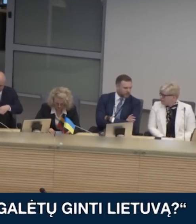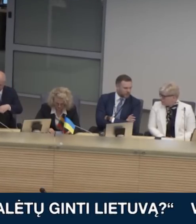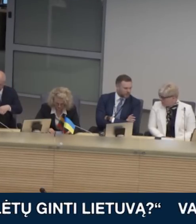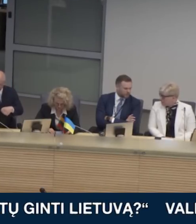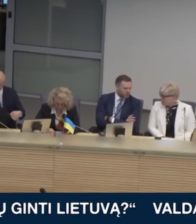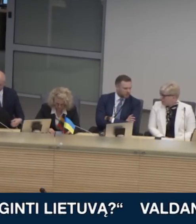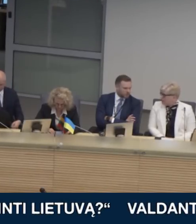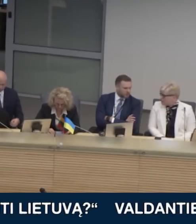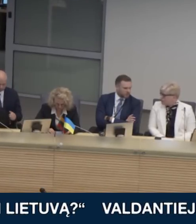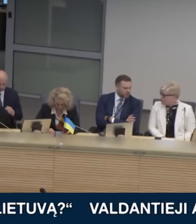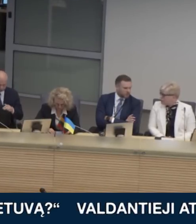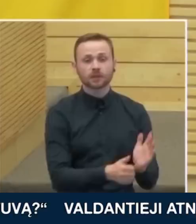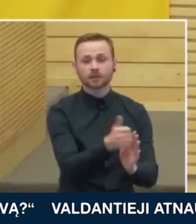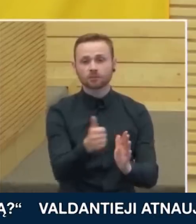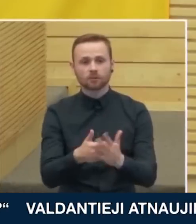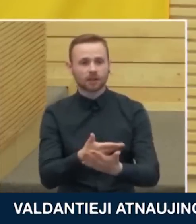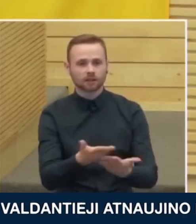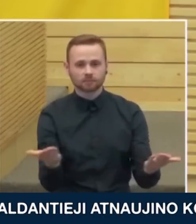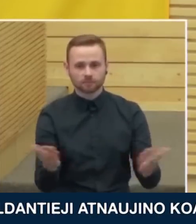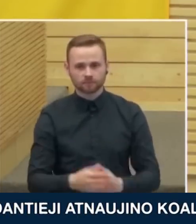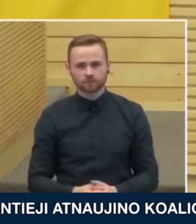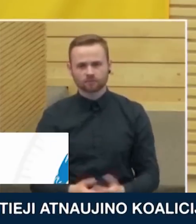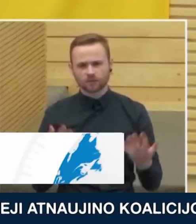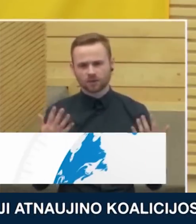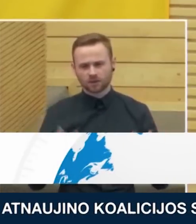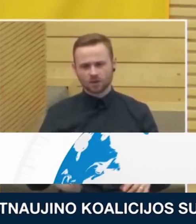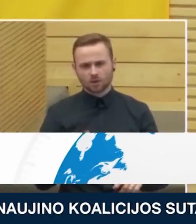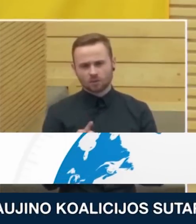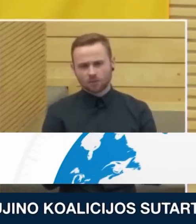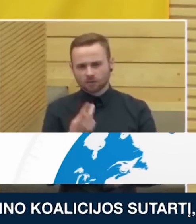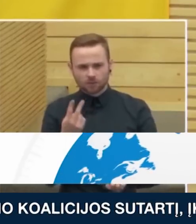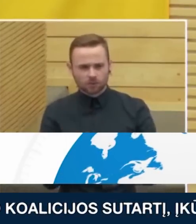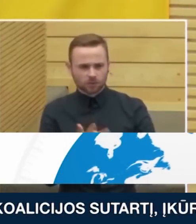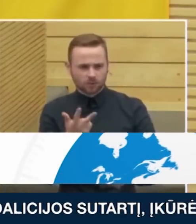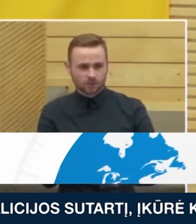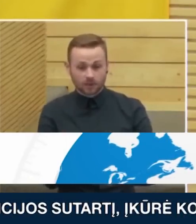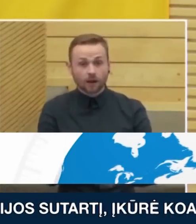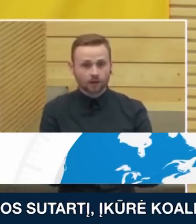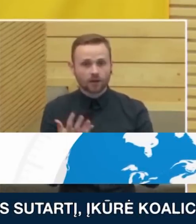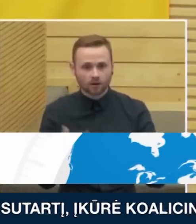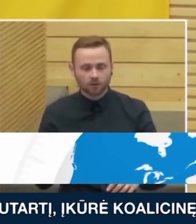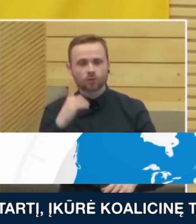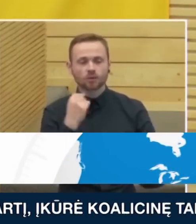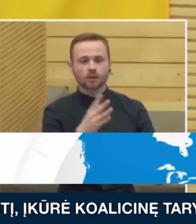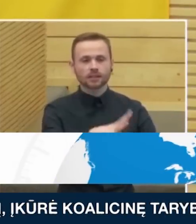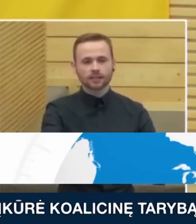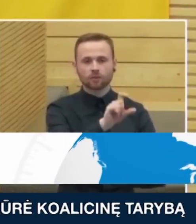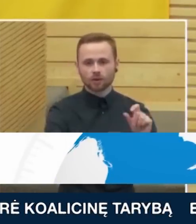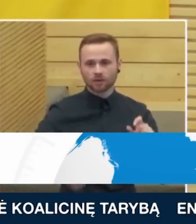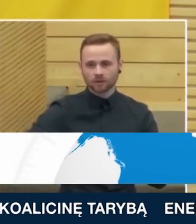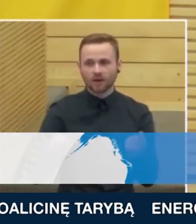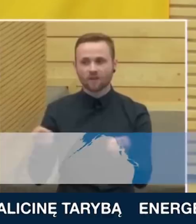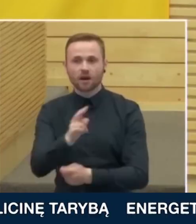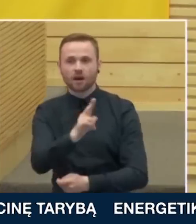pajamų nelygybę, bei pridūrė. Jau ne pirmą kartą jaučiu pareigą metiniame pranešime pakviesti Seimo narius, o ypač